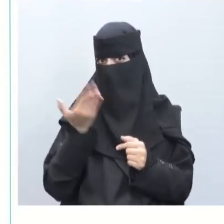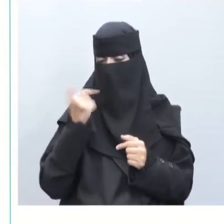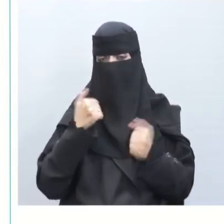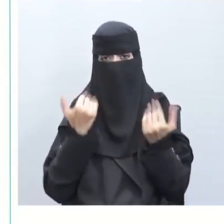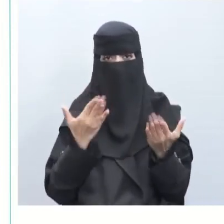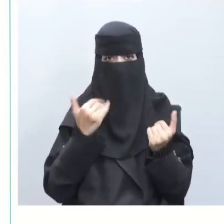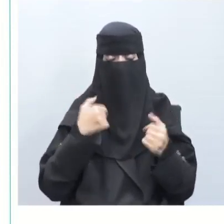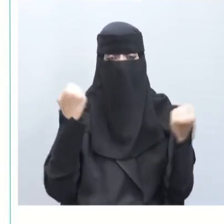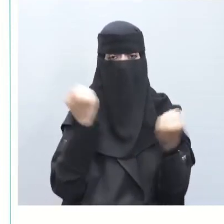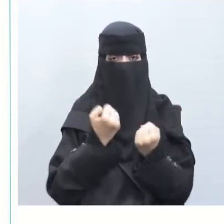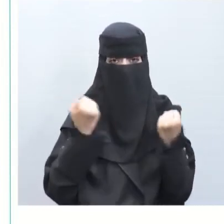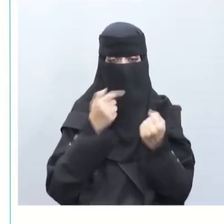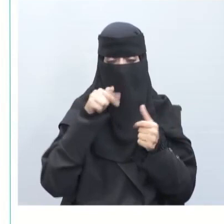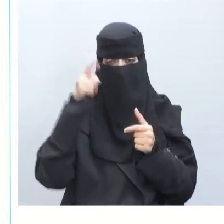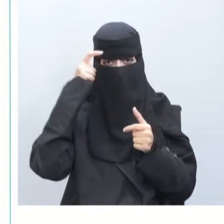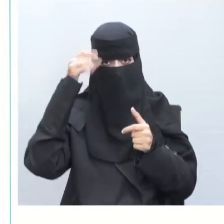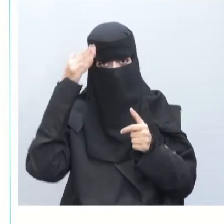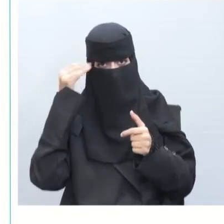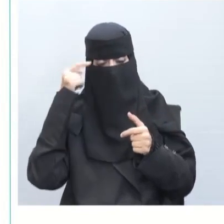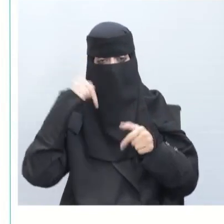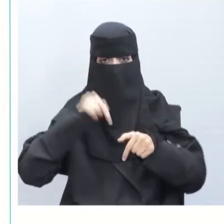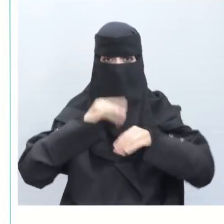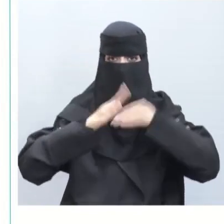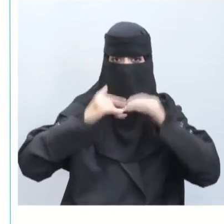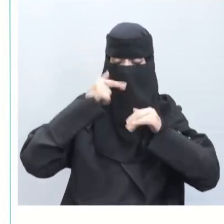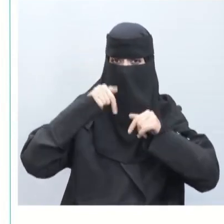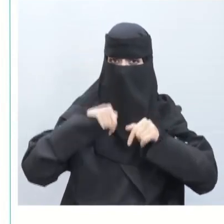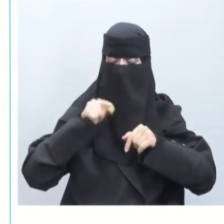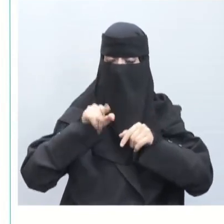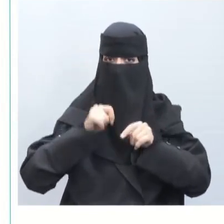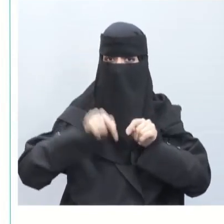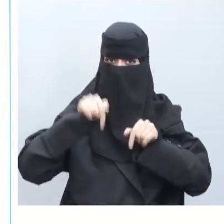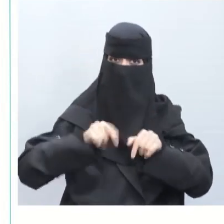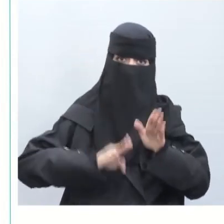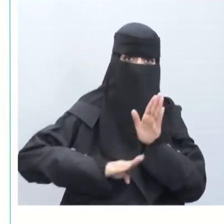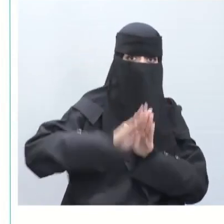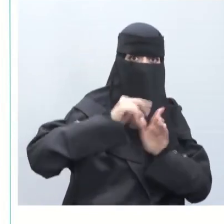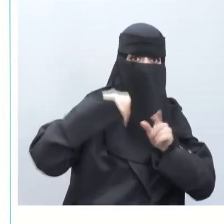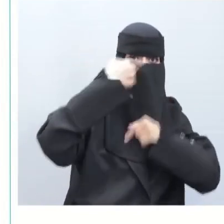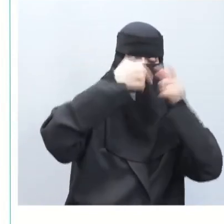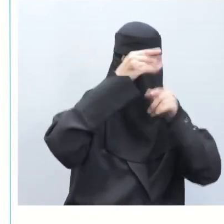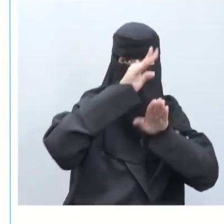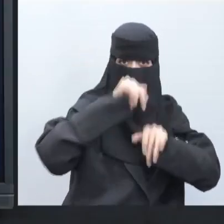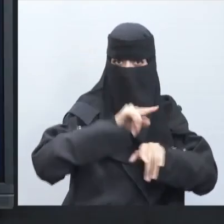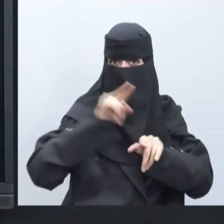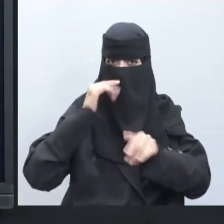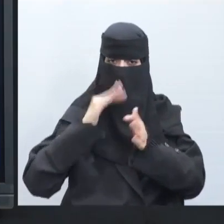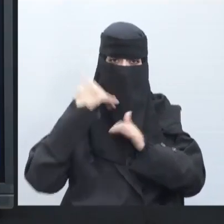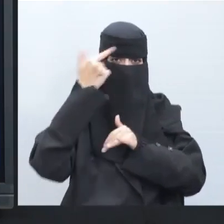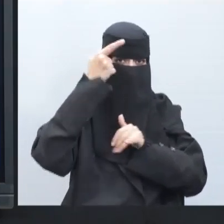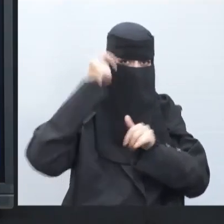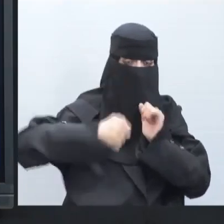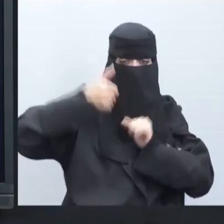ولم تكن لديه معرفه في الممارسات الحاليه في الاستدامه بمعنى قد لا يكون لدي تصور عن افضل المواد